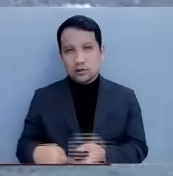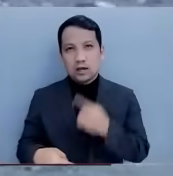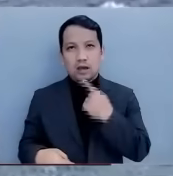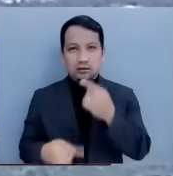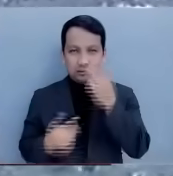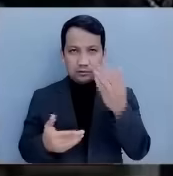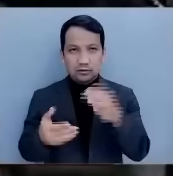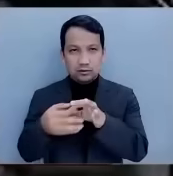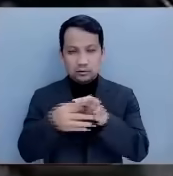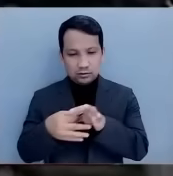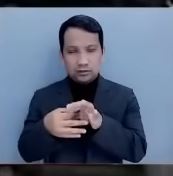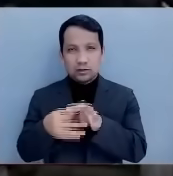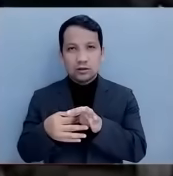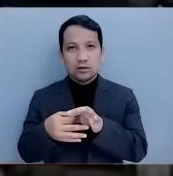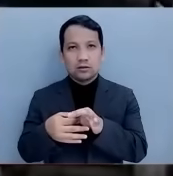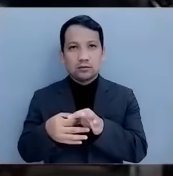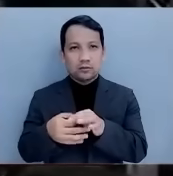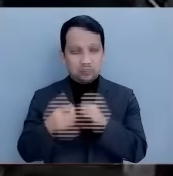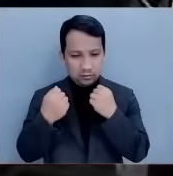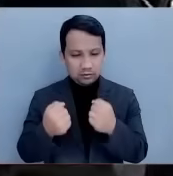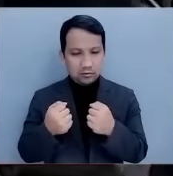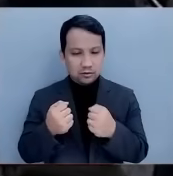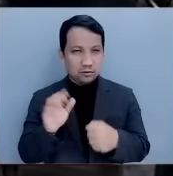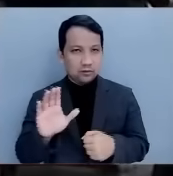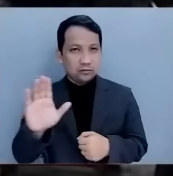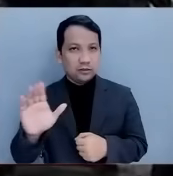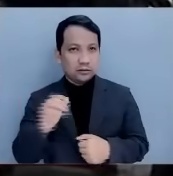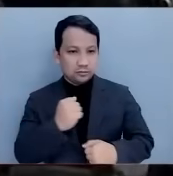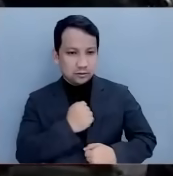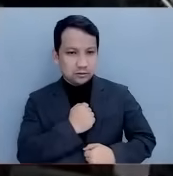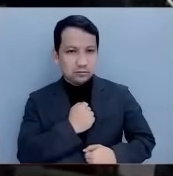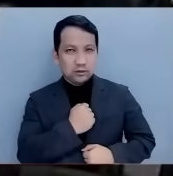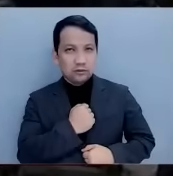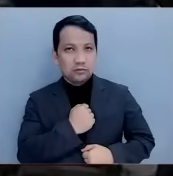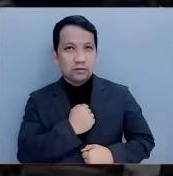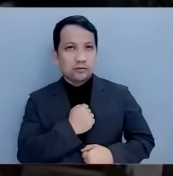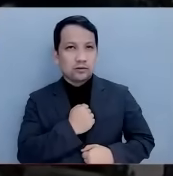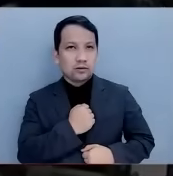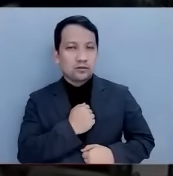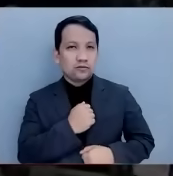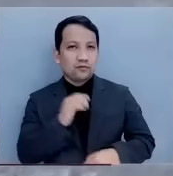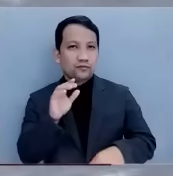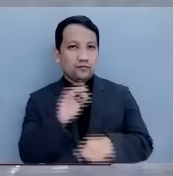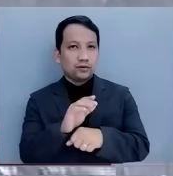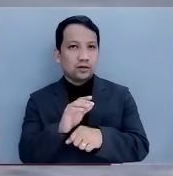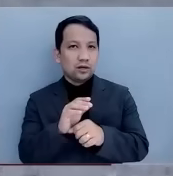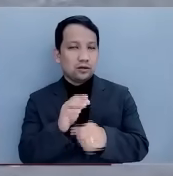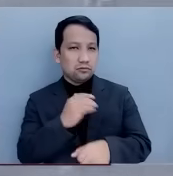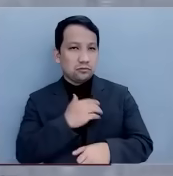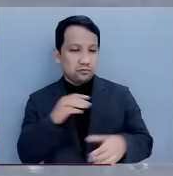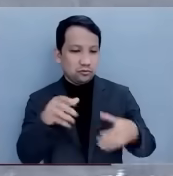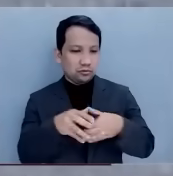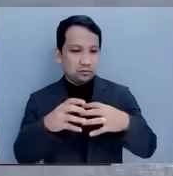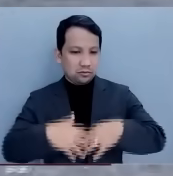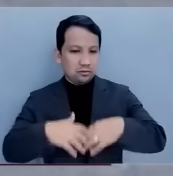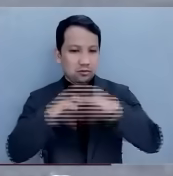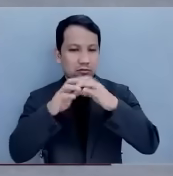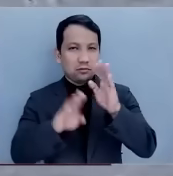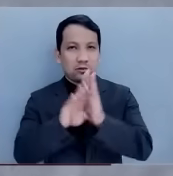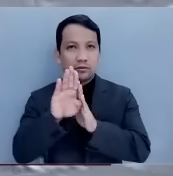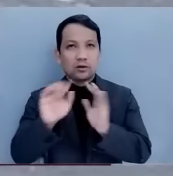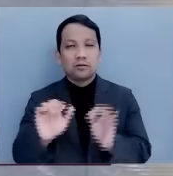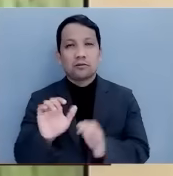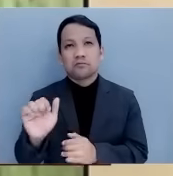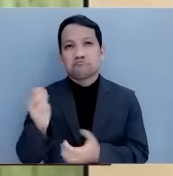may kinalaman pa rin sa pagpapalakas ng kanilang military forces. They're doing it apparently for